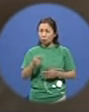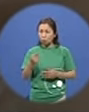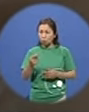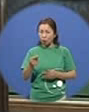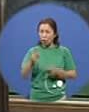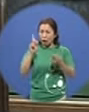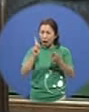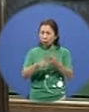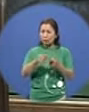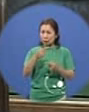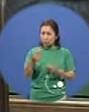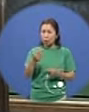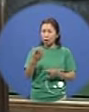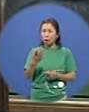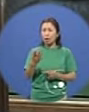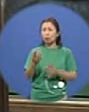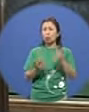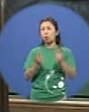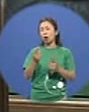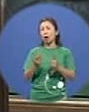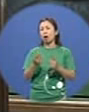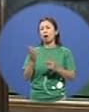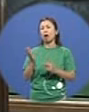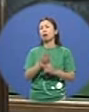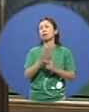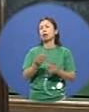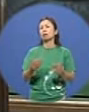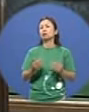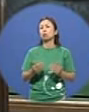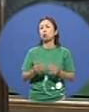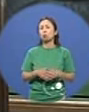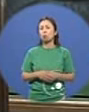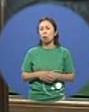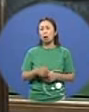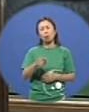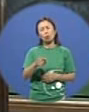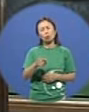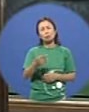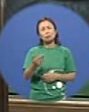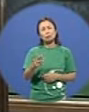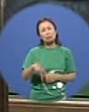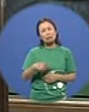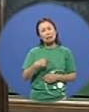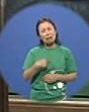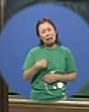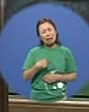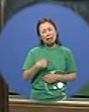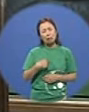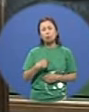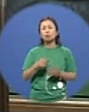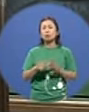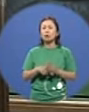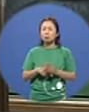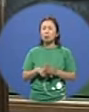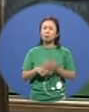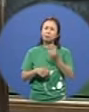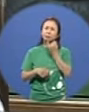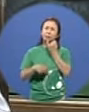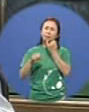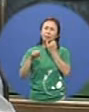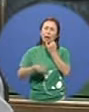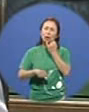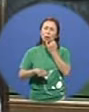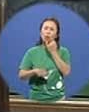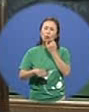必要なんですねでここは無理だなと思ったらそれは妥協するということも大事なんですよねああほんでえその